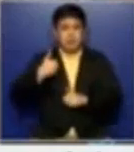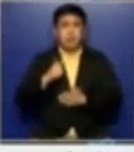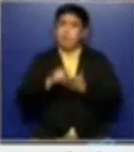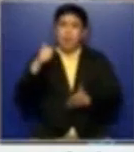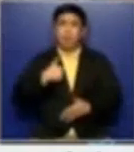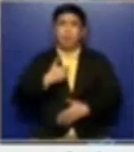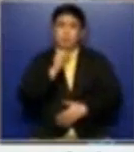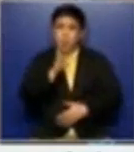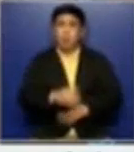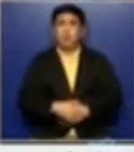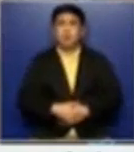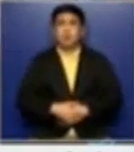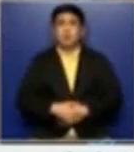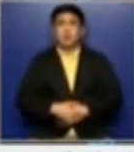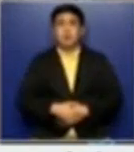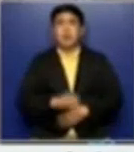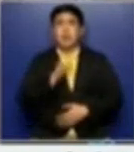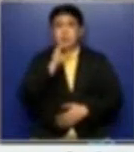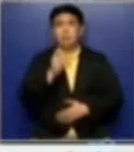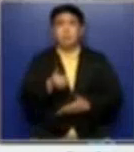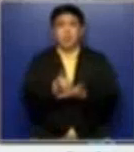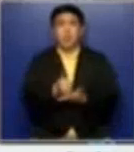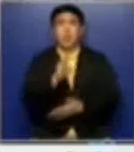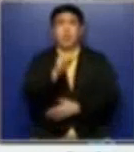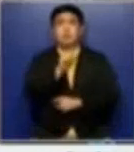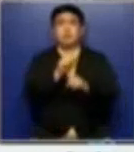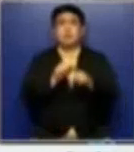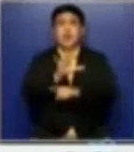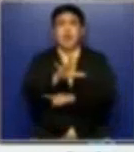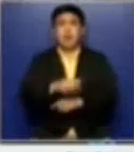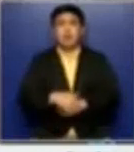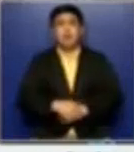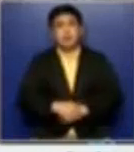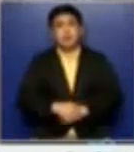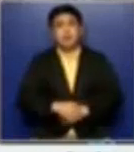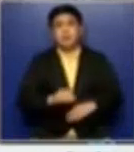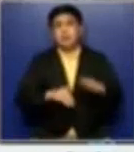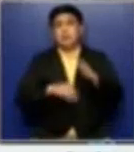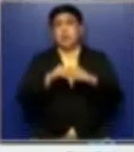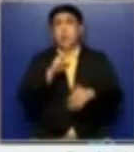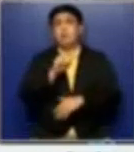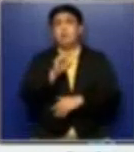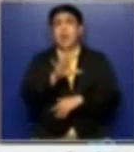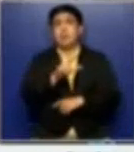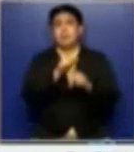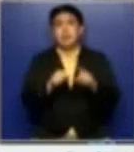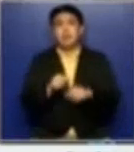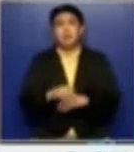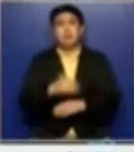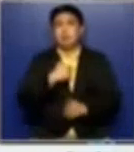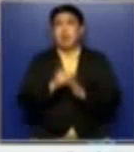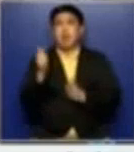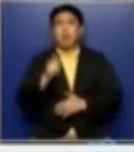ออกอาจจะต่อให้ท่าน65ก็ได้ครับเอา65เลยถ้าแตะ65เมื่อไหร่ผมลาออก